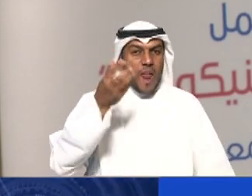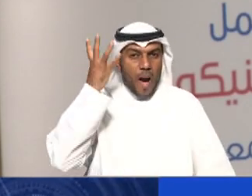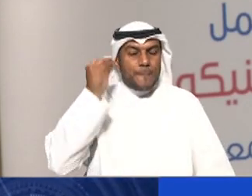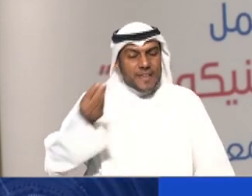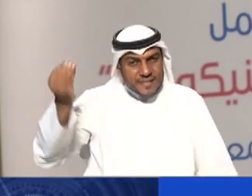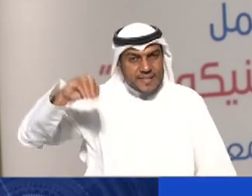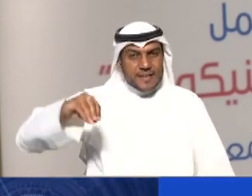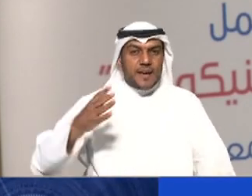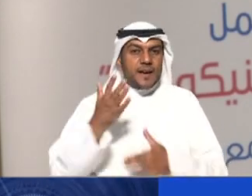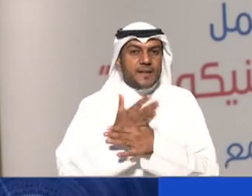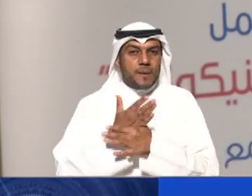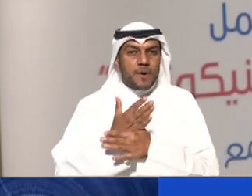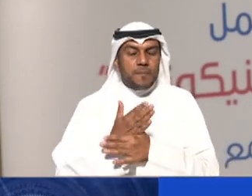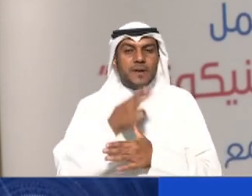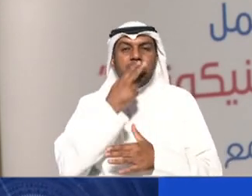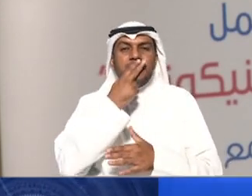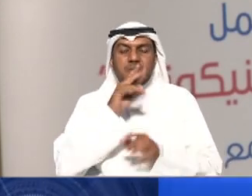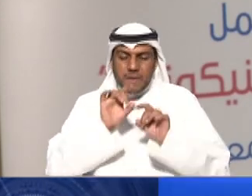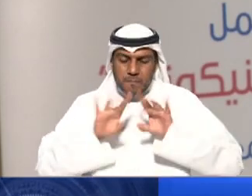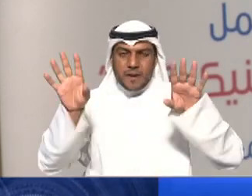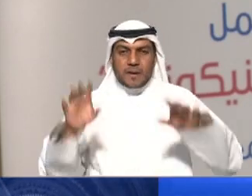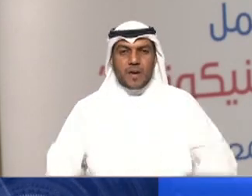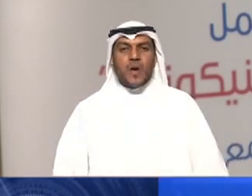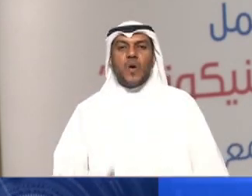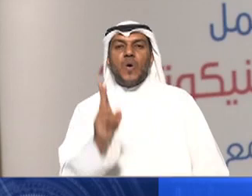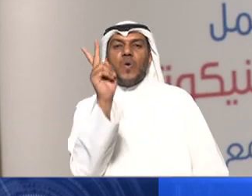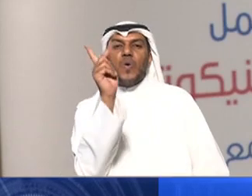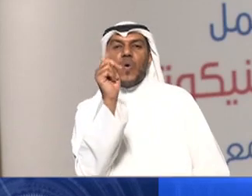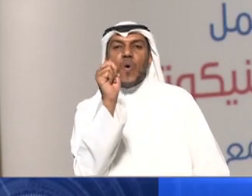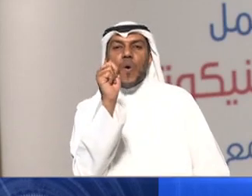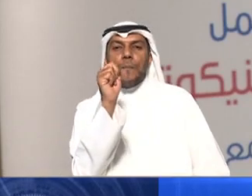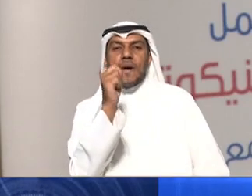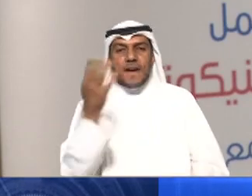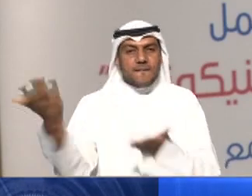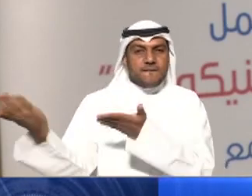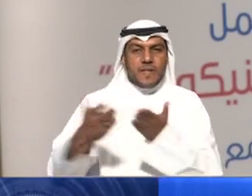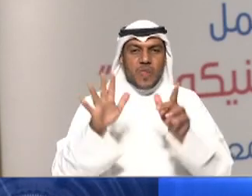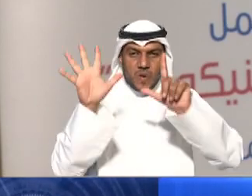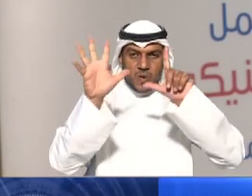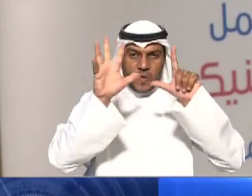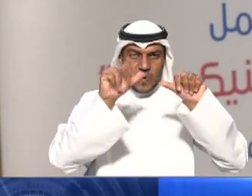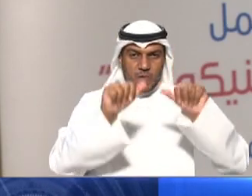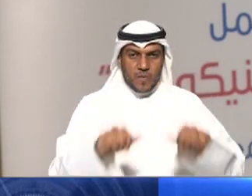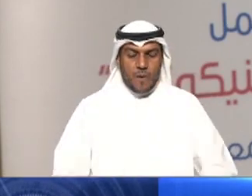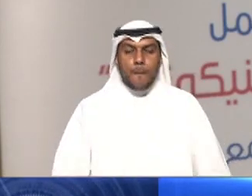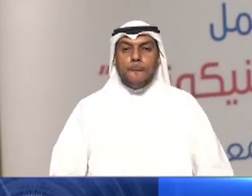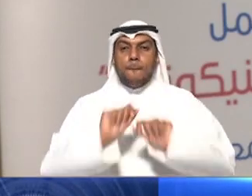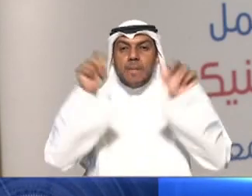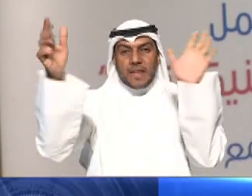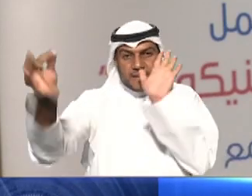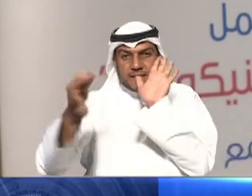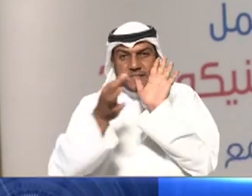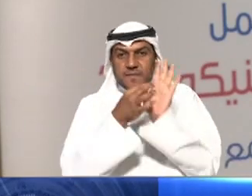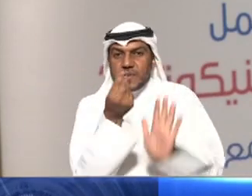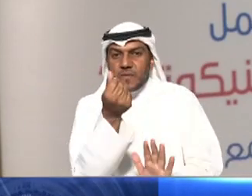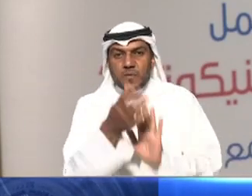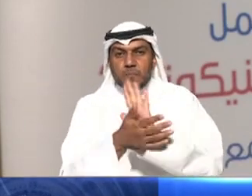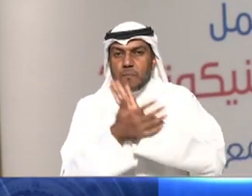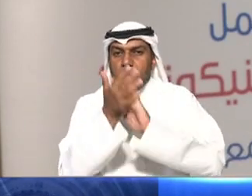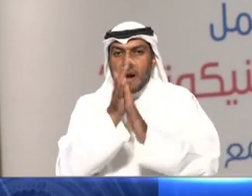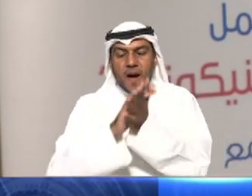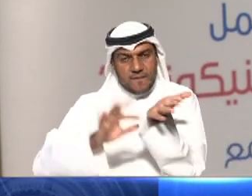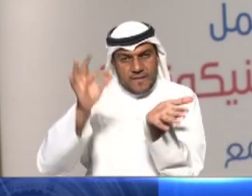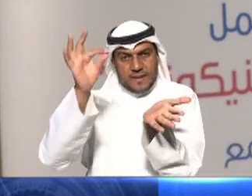الفترة المسائية بمعدل 2 في الأسبوع، مجانية بالكامل. ولما أقول مجانية طبعا الناس اللي بالكويت يعتقدون ان هذا